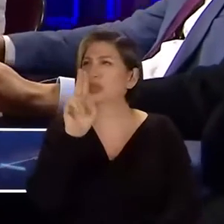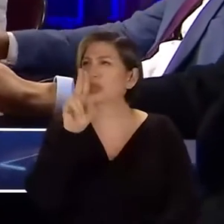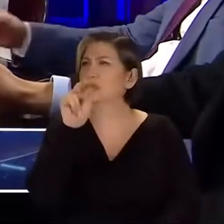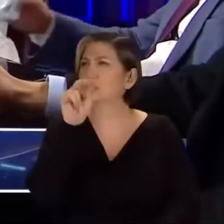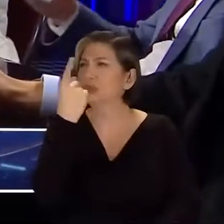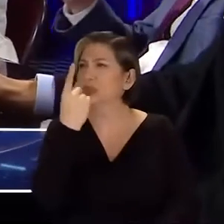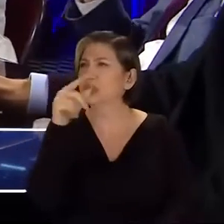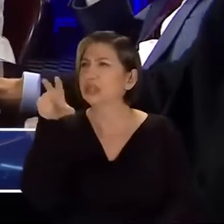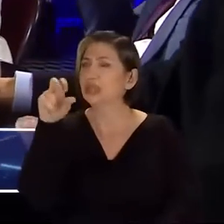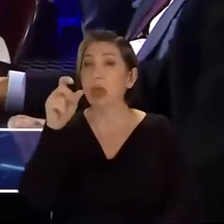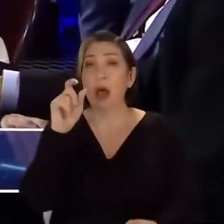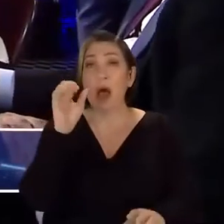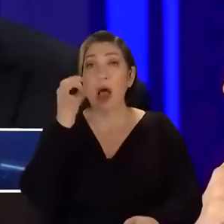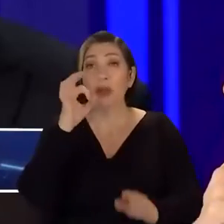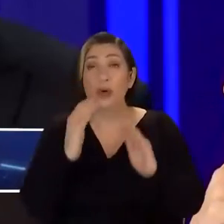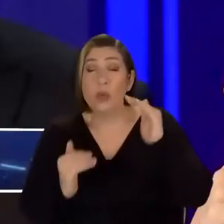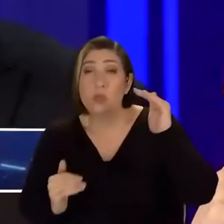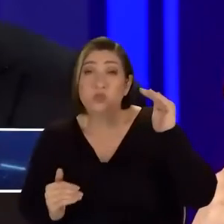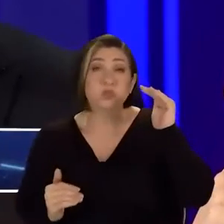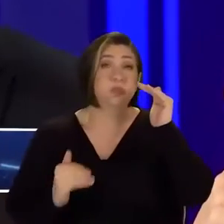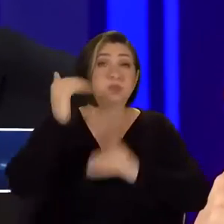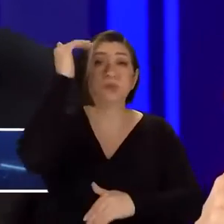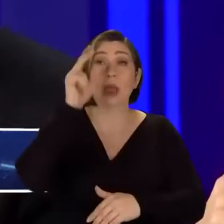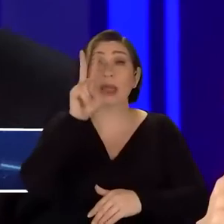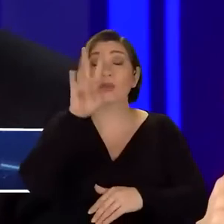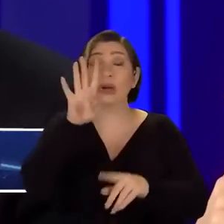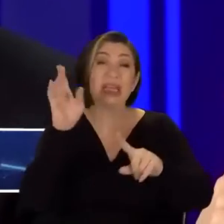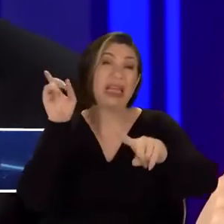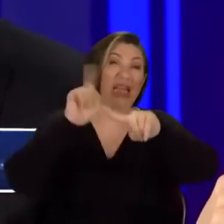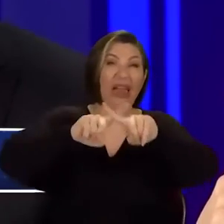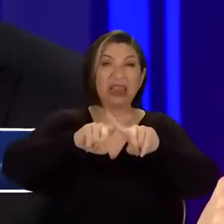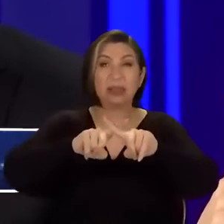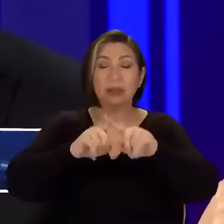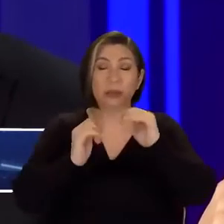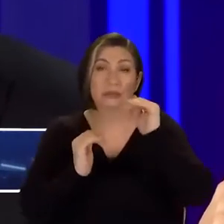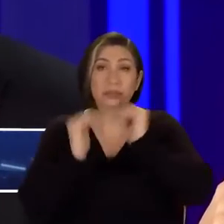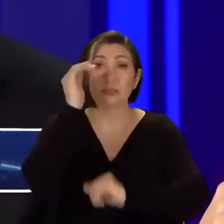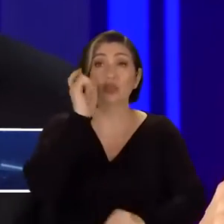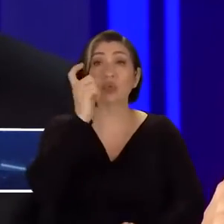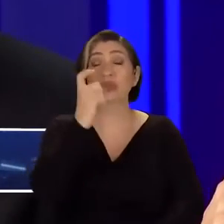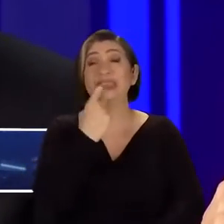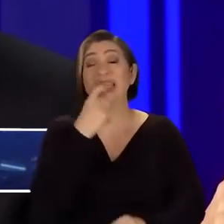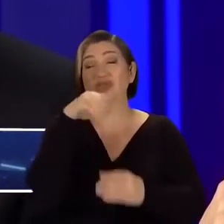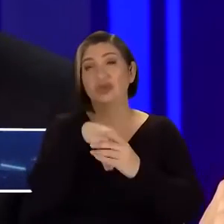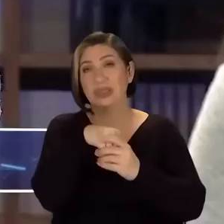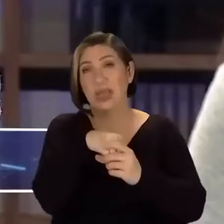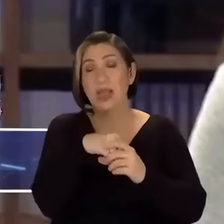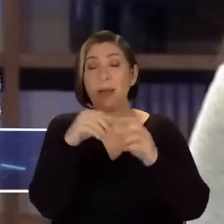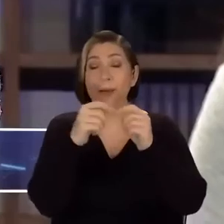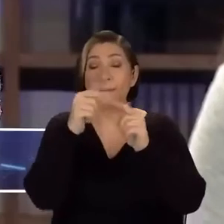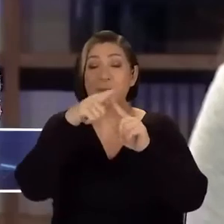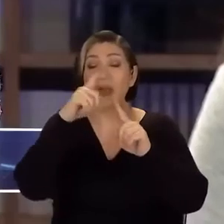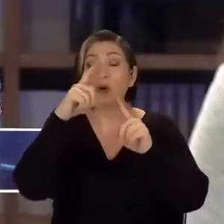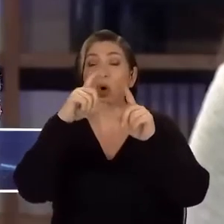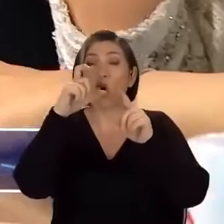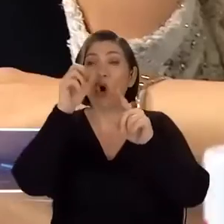80 arasında patlama yaptı. 24 kat arttı ama 9 senede 24 kat arttı. Bitcoin'e bakıyorsunuz,